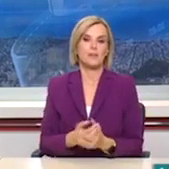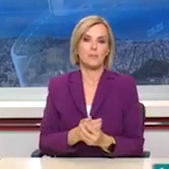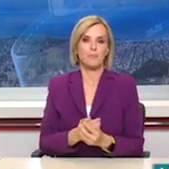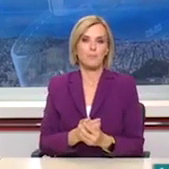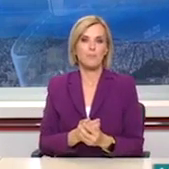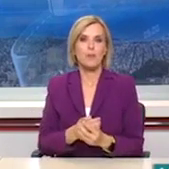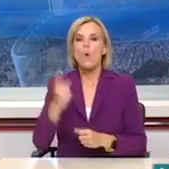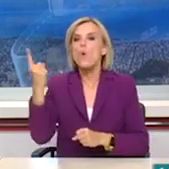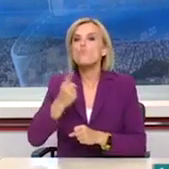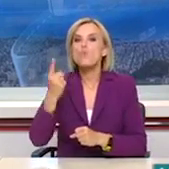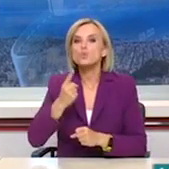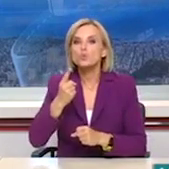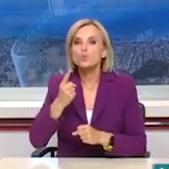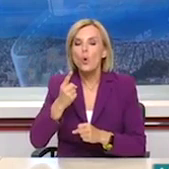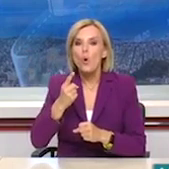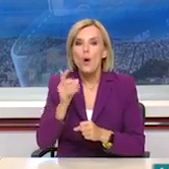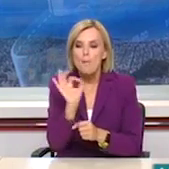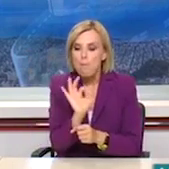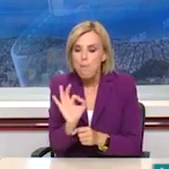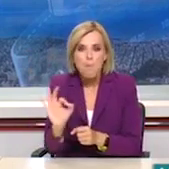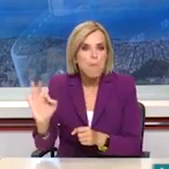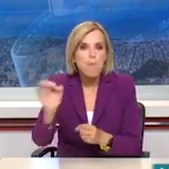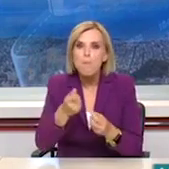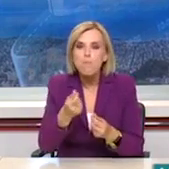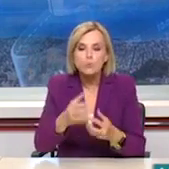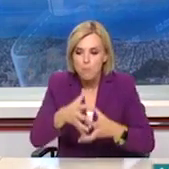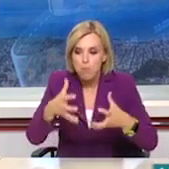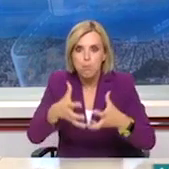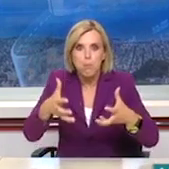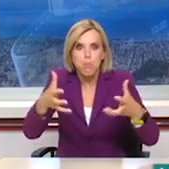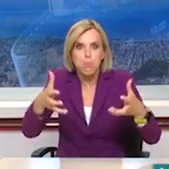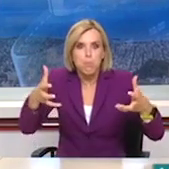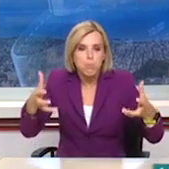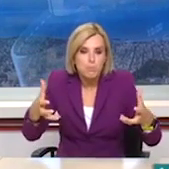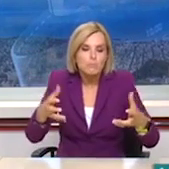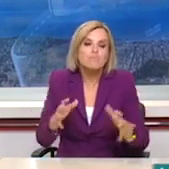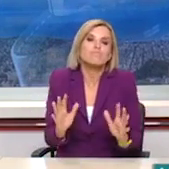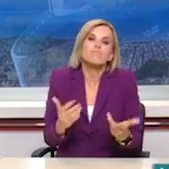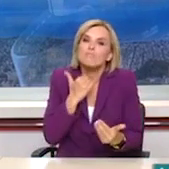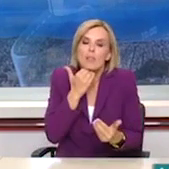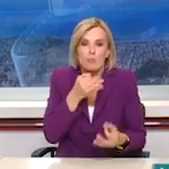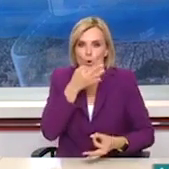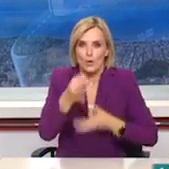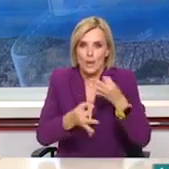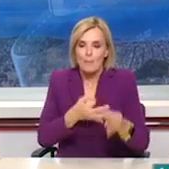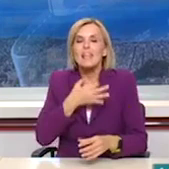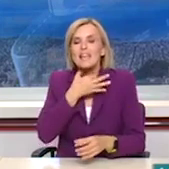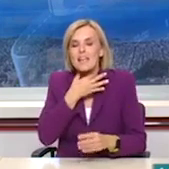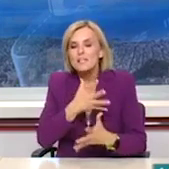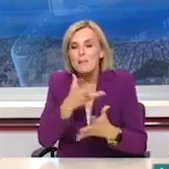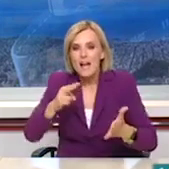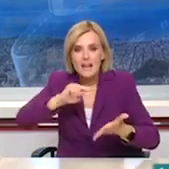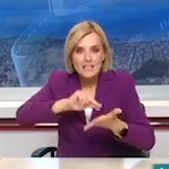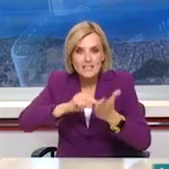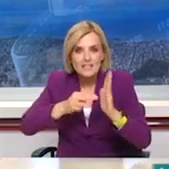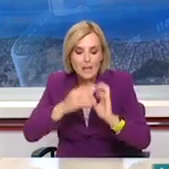το ρο, ο αναπαραγωγικός ρυθμός επιδημίας, τον οποίο δεν τον δημοσιεύουν και οι περισσότερες χώρες. Θέλει λοιπόν μια